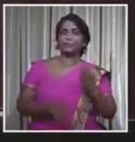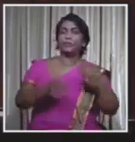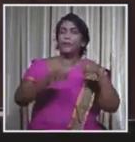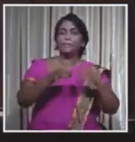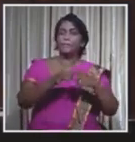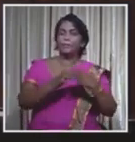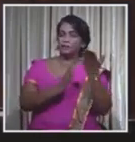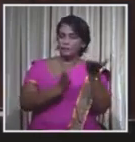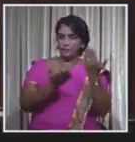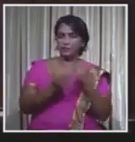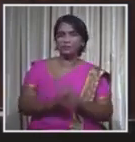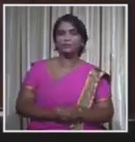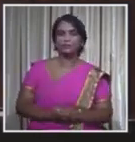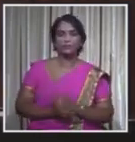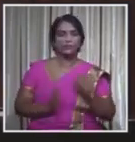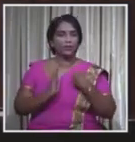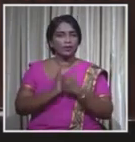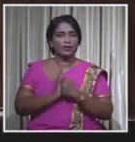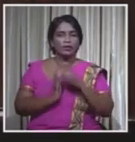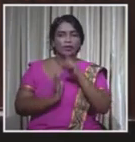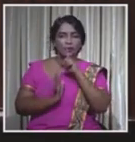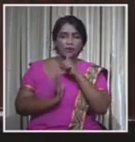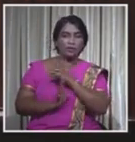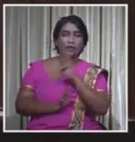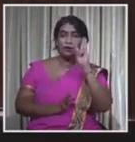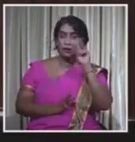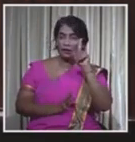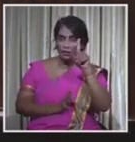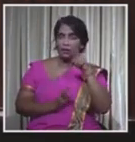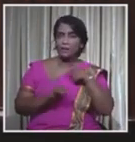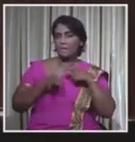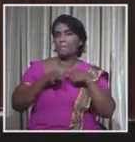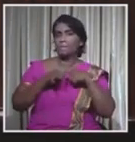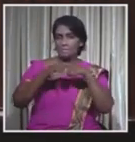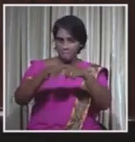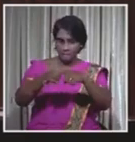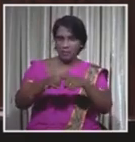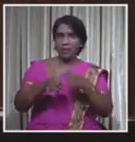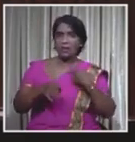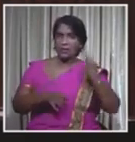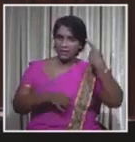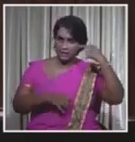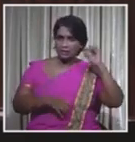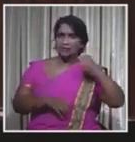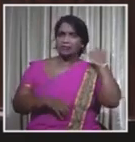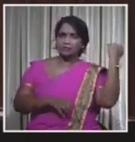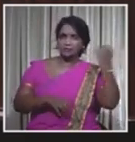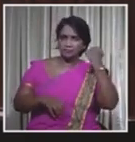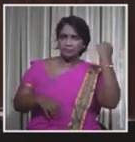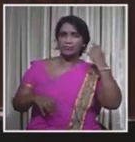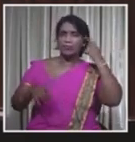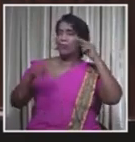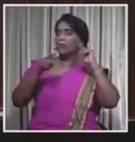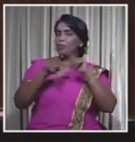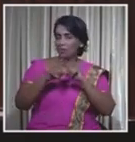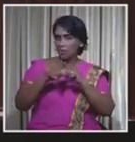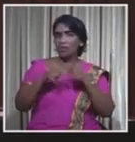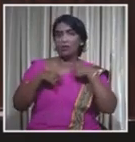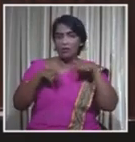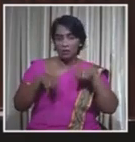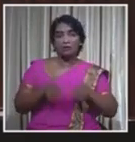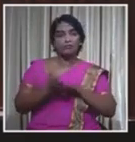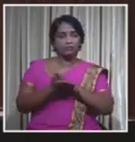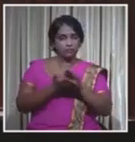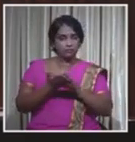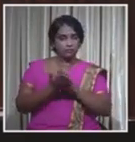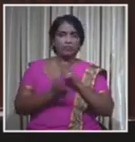ගේන්න. අරු කථානායකතුමනි, ස්ථාර නියෝග 31 යටතේ තමයි මේ ප්‍රශ්නේ ඉදිරිපත් කරන්නේ. මම ඊයේ දිනේ කතා කරපු කාරණාවට මම අද පැහැදිලි කරන්නම්.